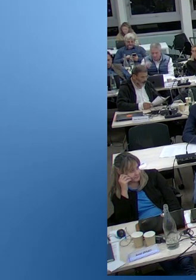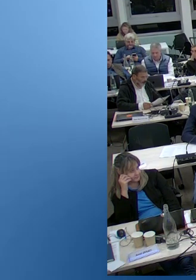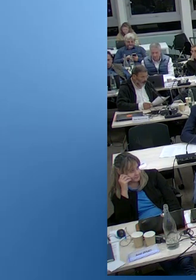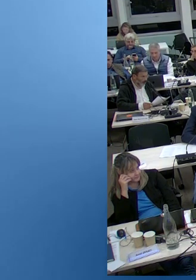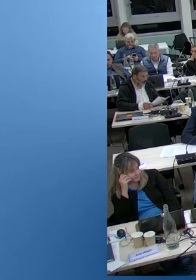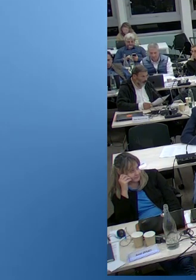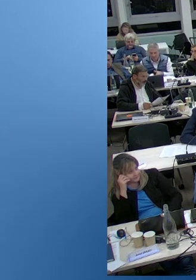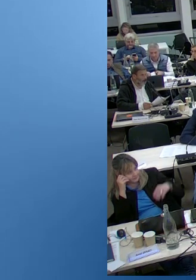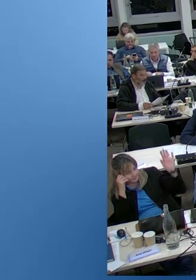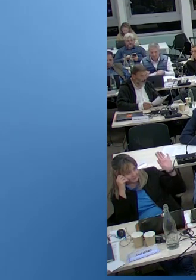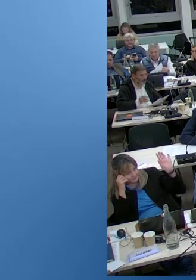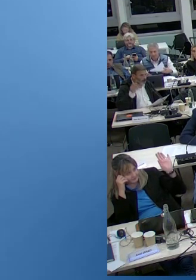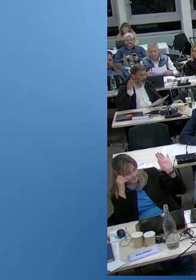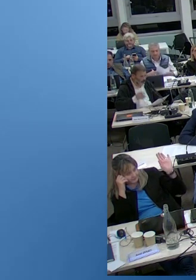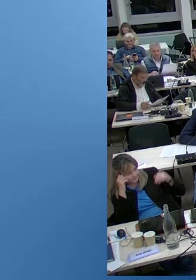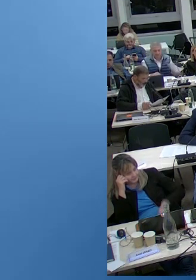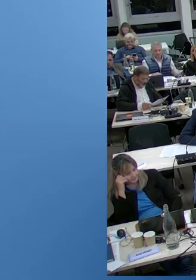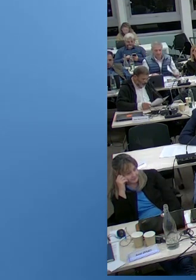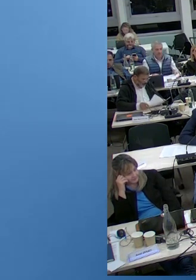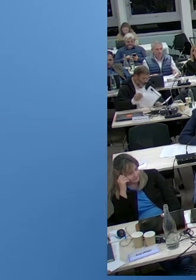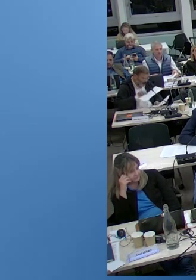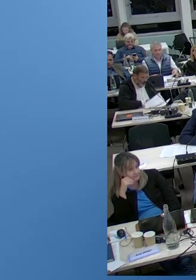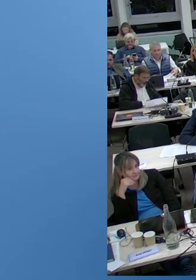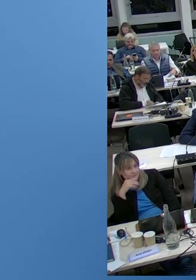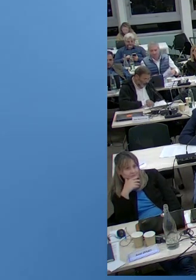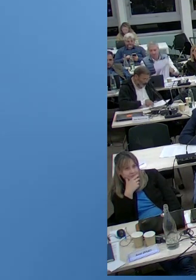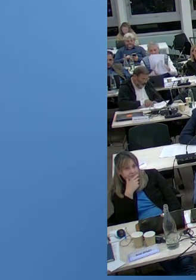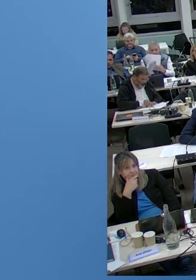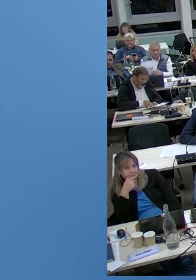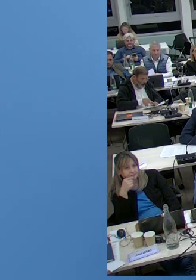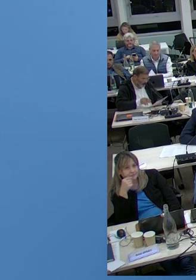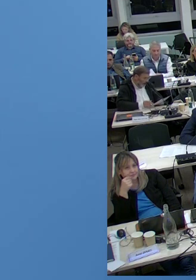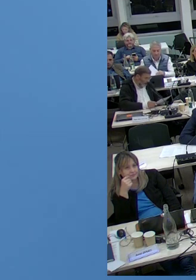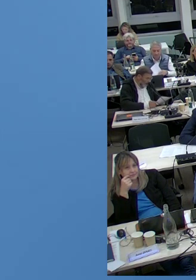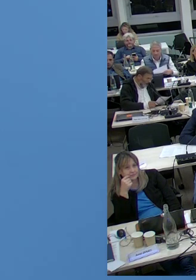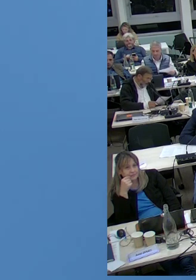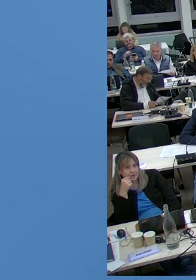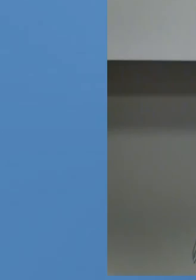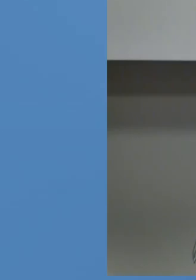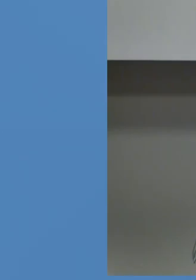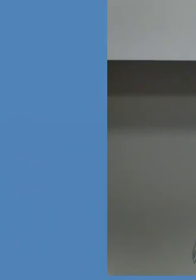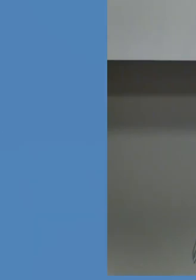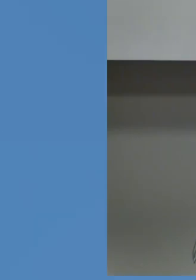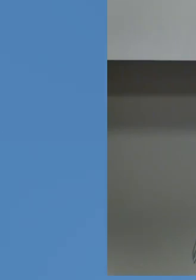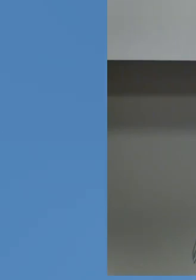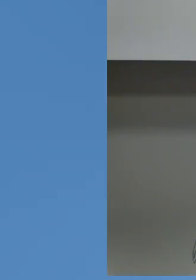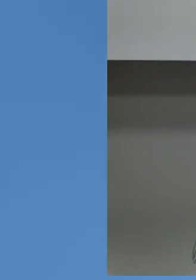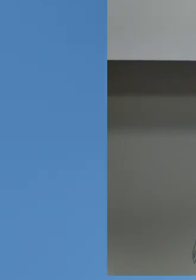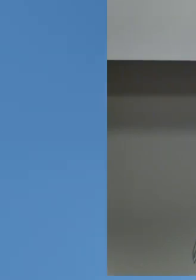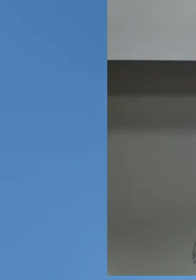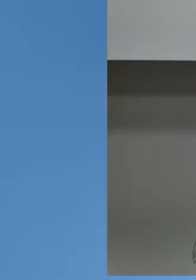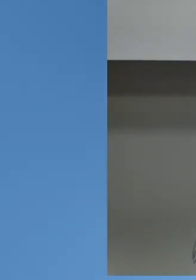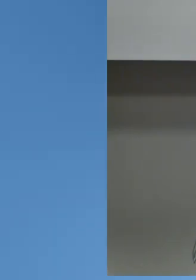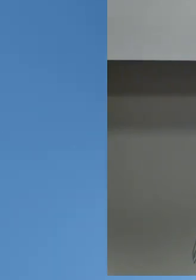contre qui vote pour unanimité je vous remercie délibération numéro 9 c'est